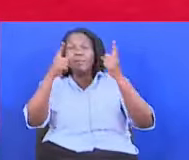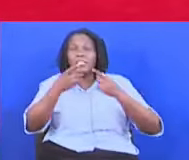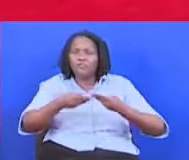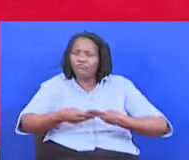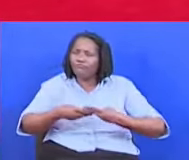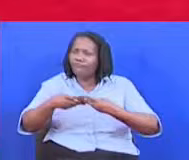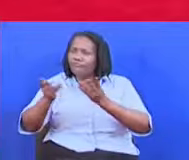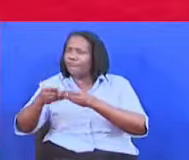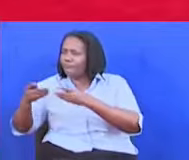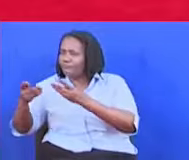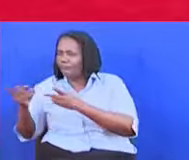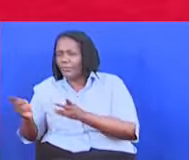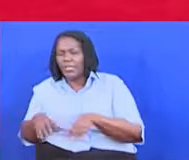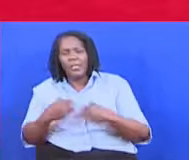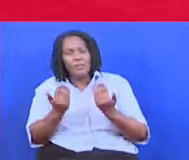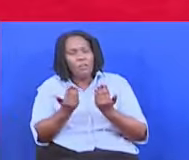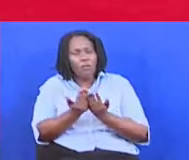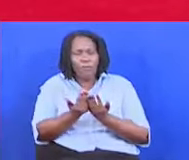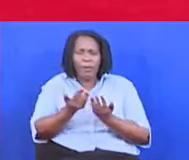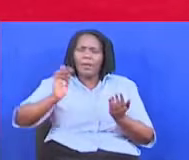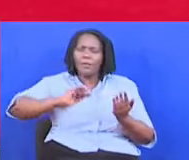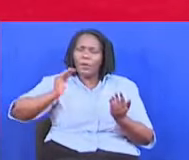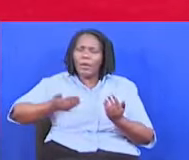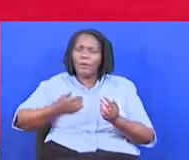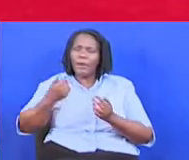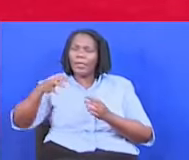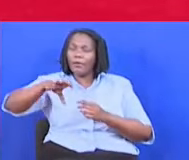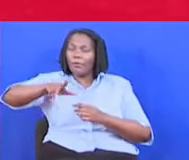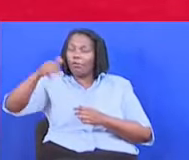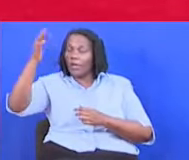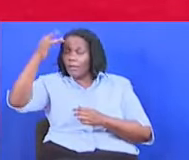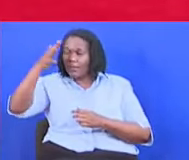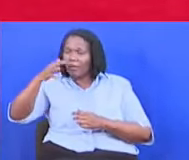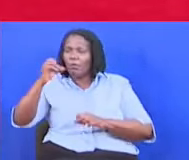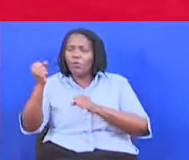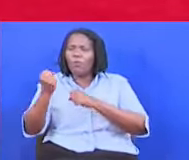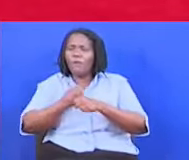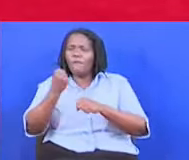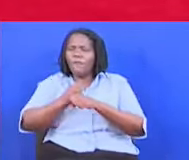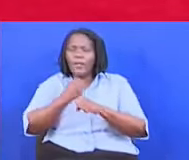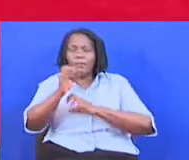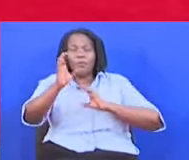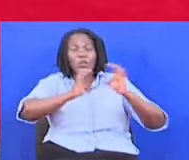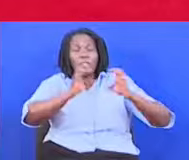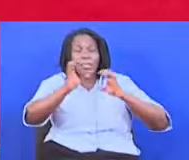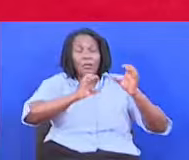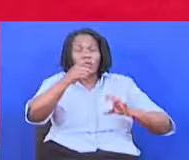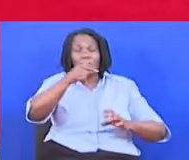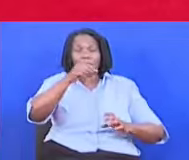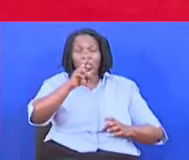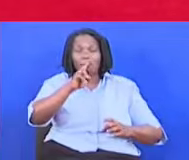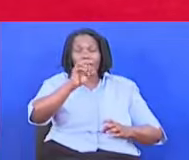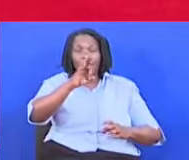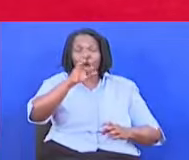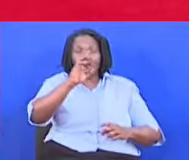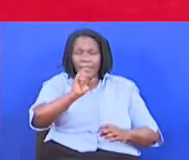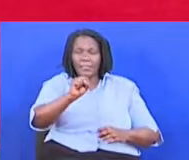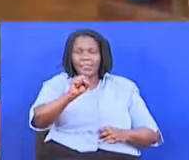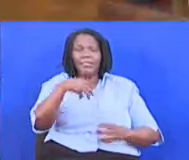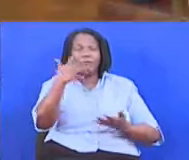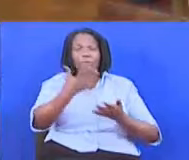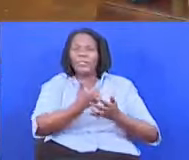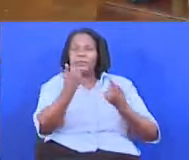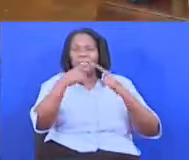hiyo niwaombe wana wakina mama wa mkoa wa Kilimanjaro wawasiliane na TFS maeneo hayo, naamini watapata miti kwa ajili ya kupanda. Asante sana.